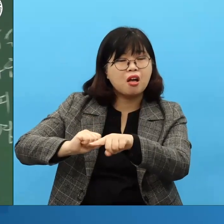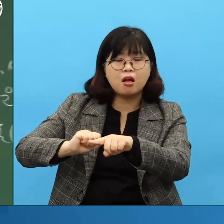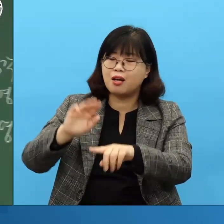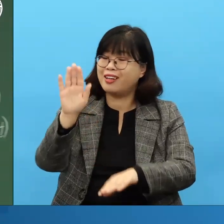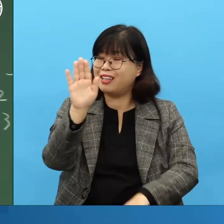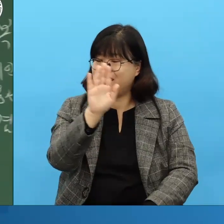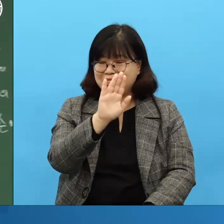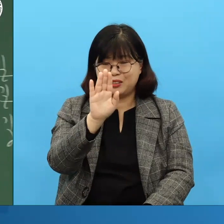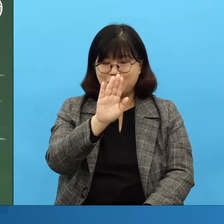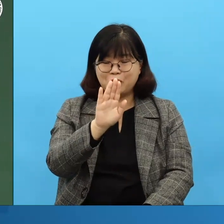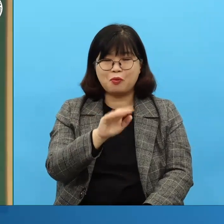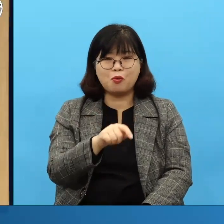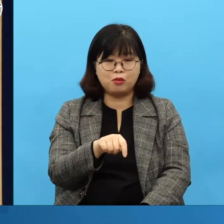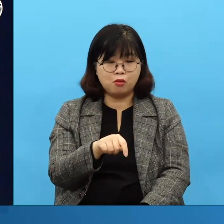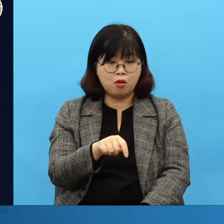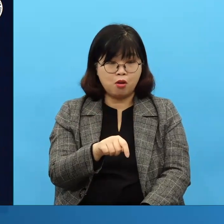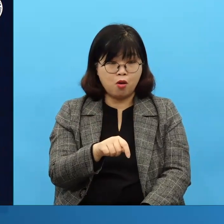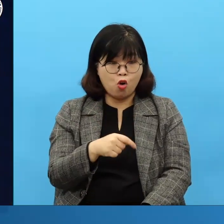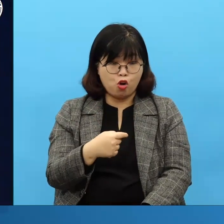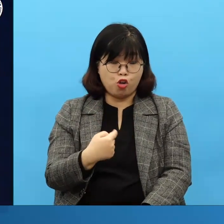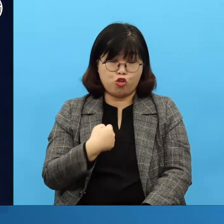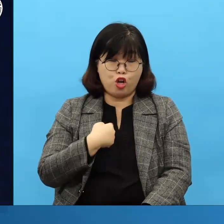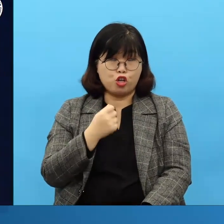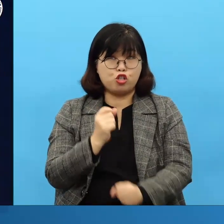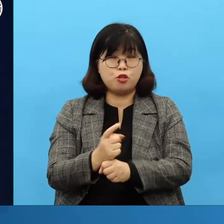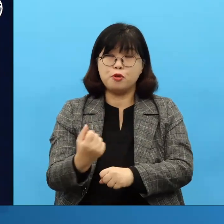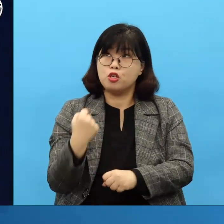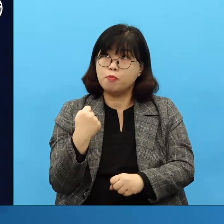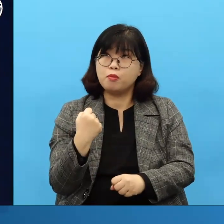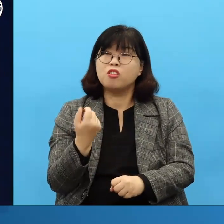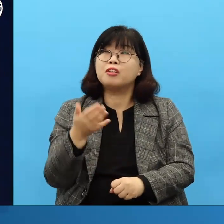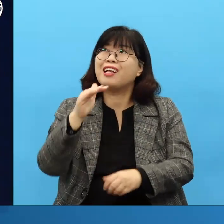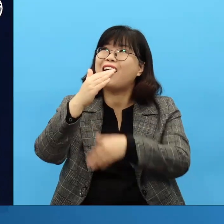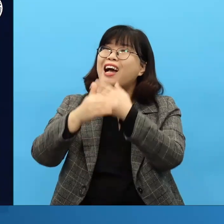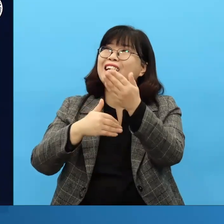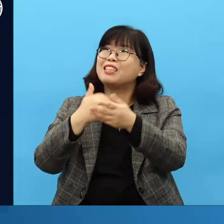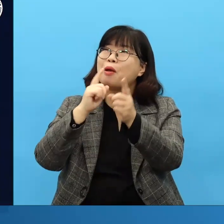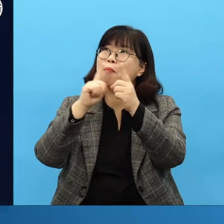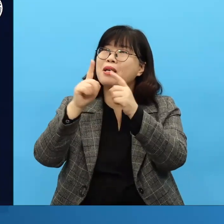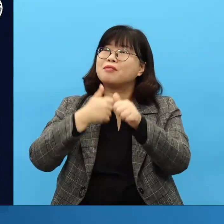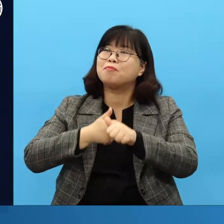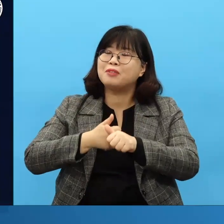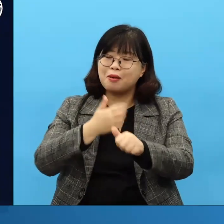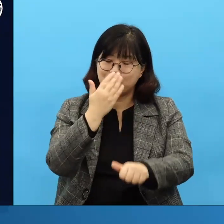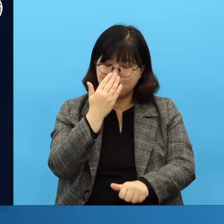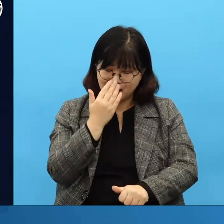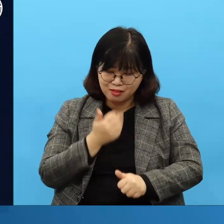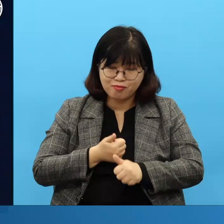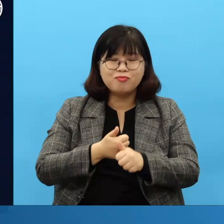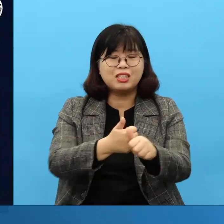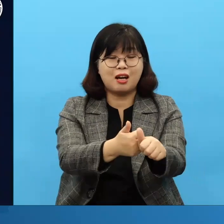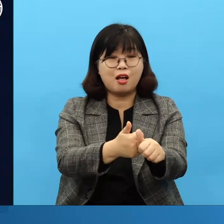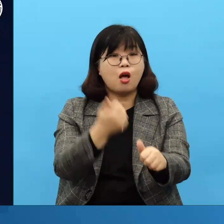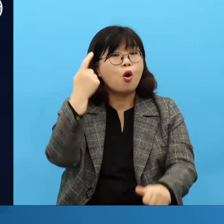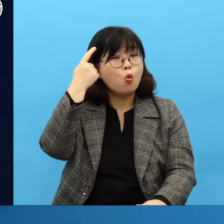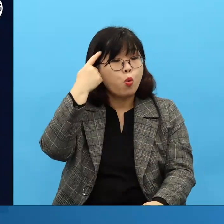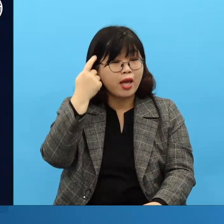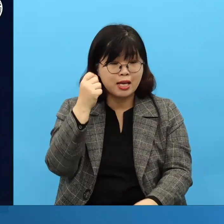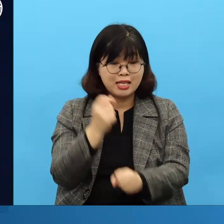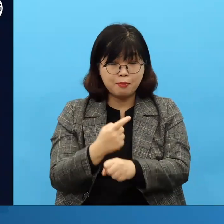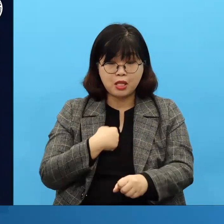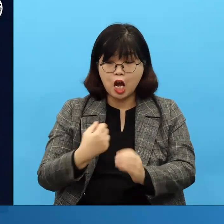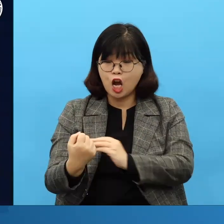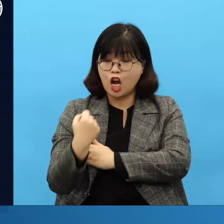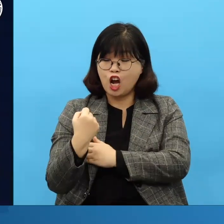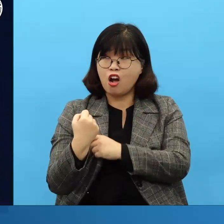큰 능력입니다. It is the greatest strength of all. 겸손. Humility. 이 힘이 있기 때문에 그래요. 그렇죠? And you're able to be humble because 이 you